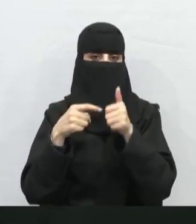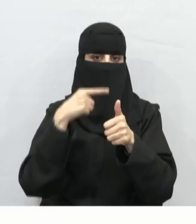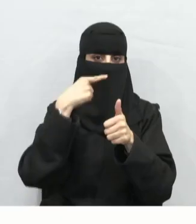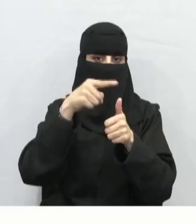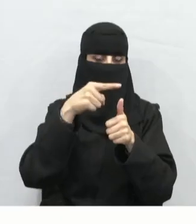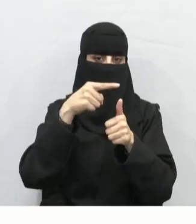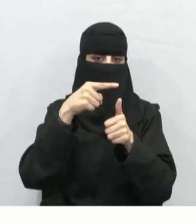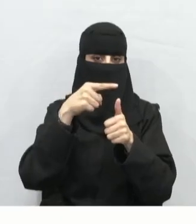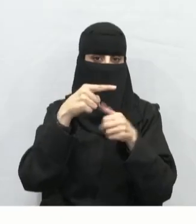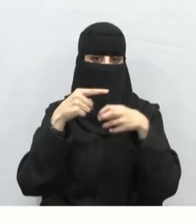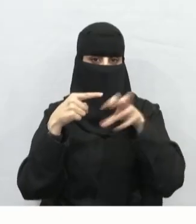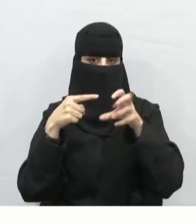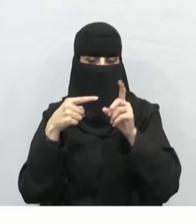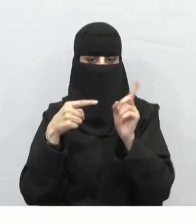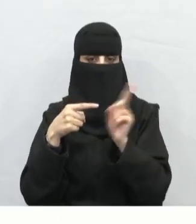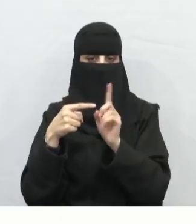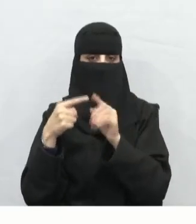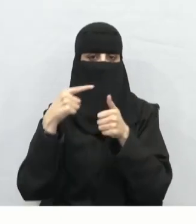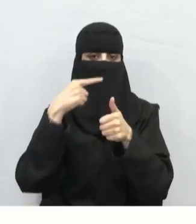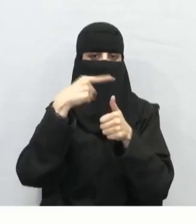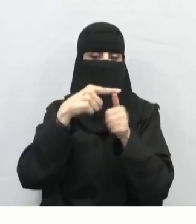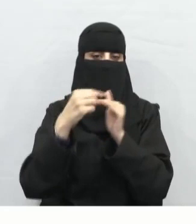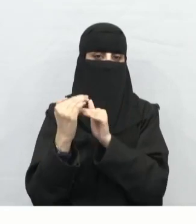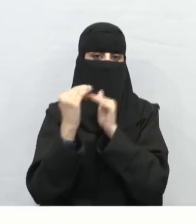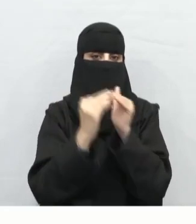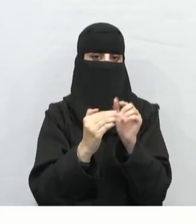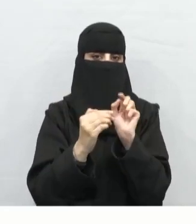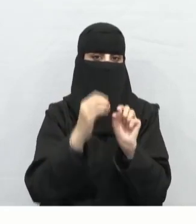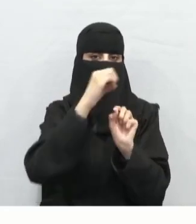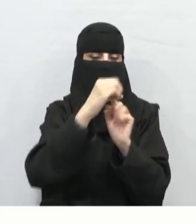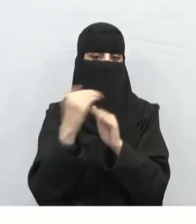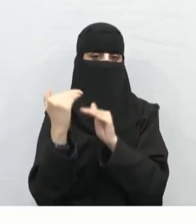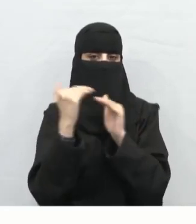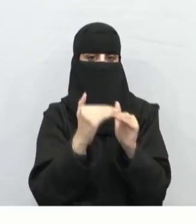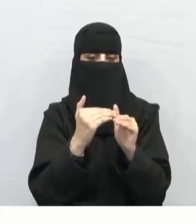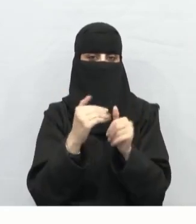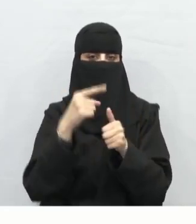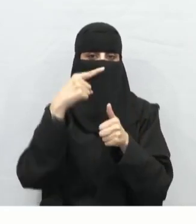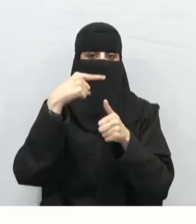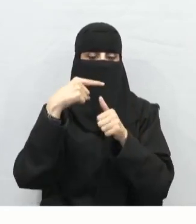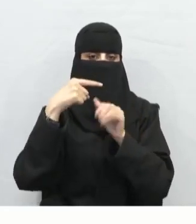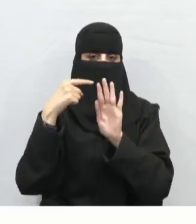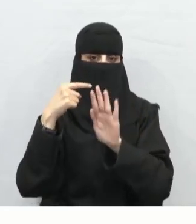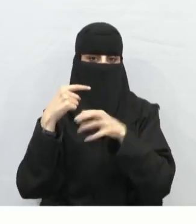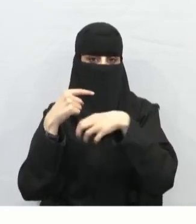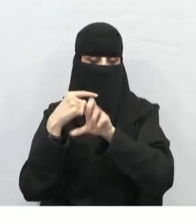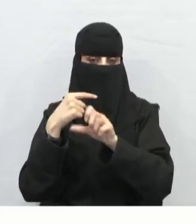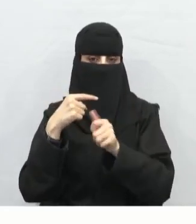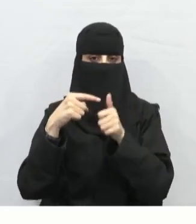سافعل الحرف الساكن حرف الفاء والحرف الذي قبله ا س